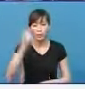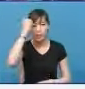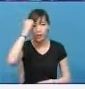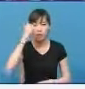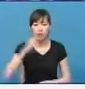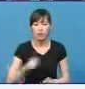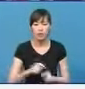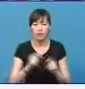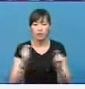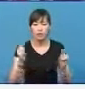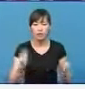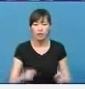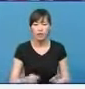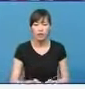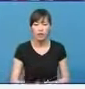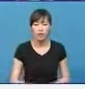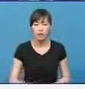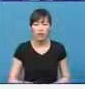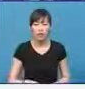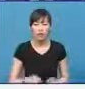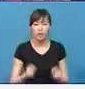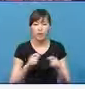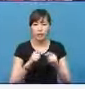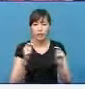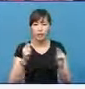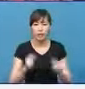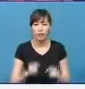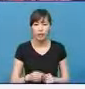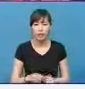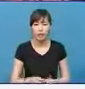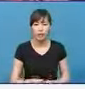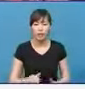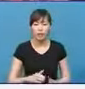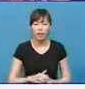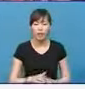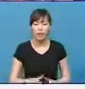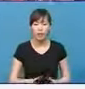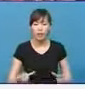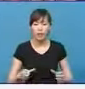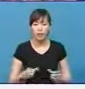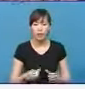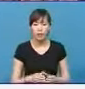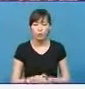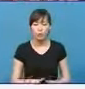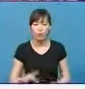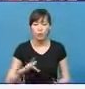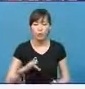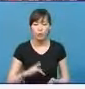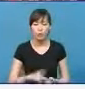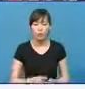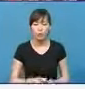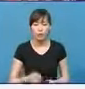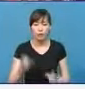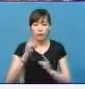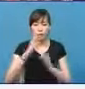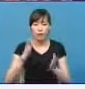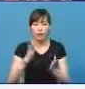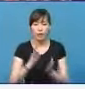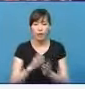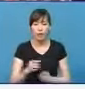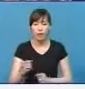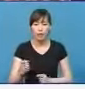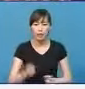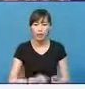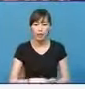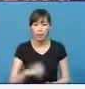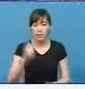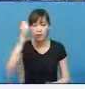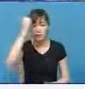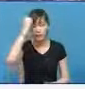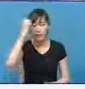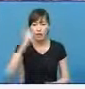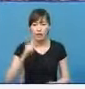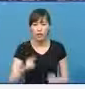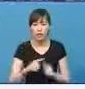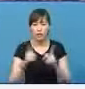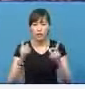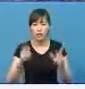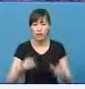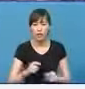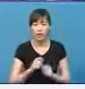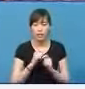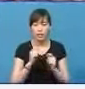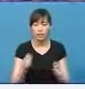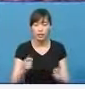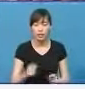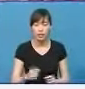облыстық мәслихаттың грамоталары, облыстық кәсіподақтар орталығы мен мәдениет басқармасының алғыс хаттары табыс етілді. Облыс